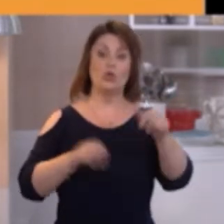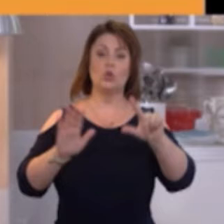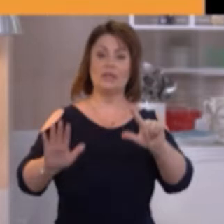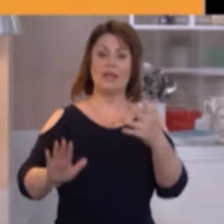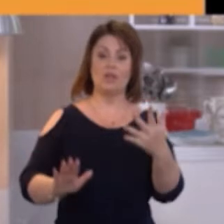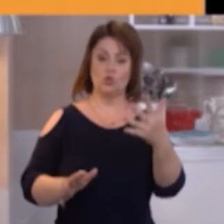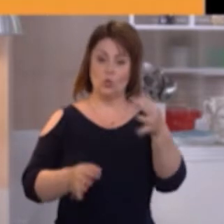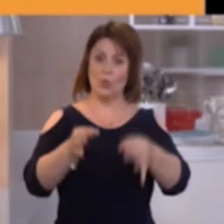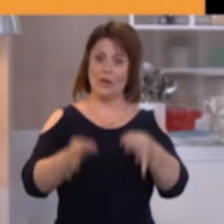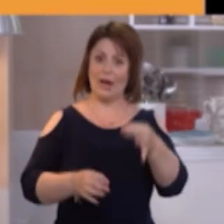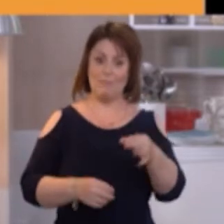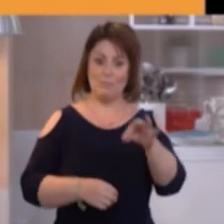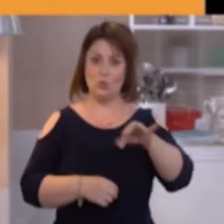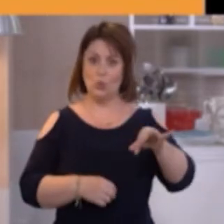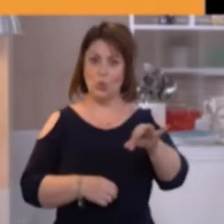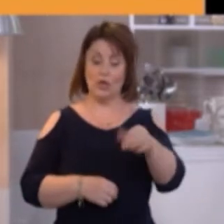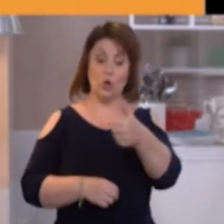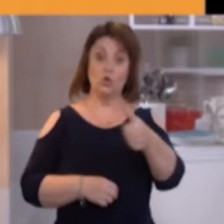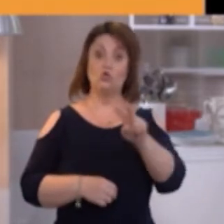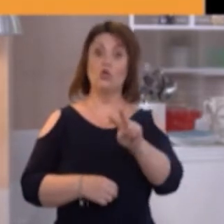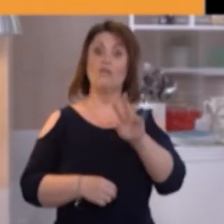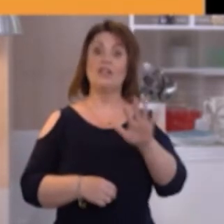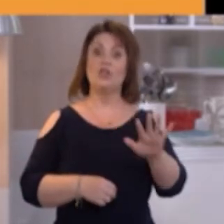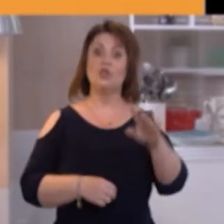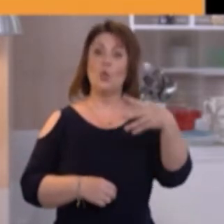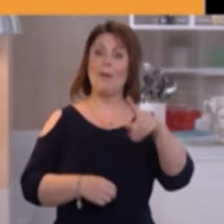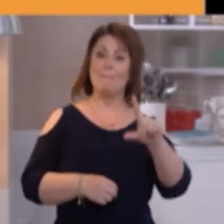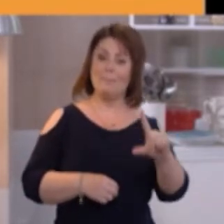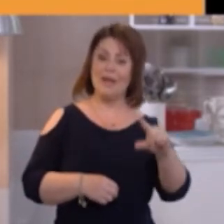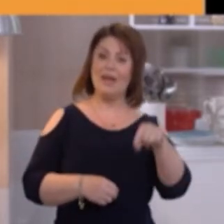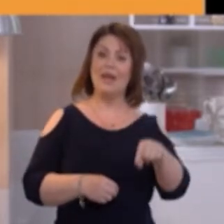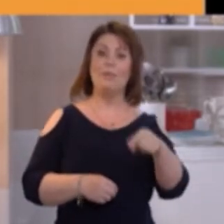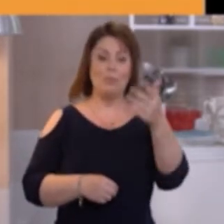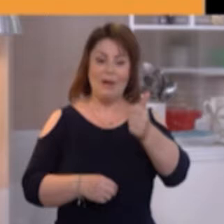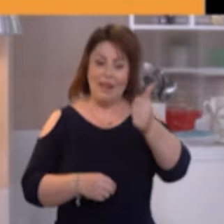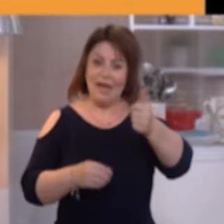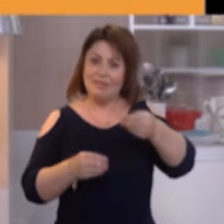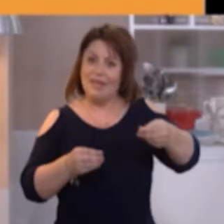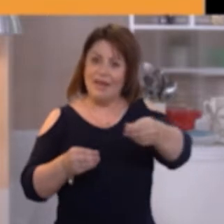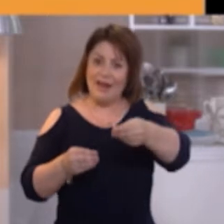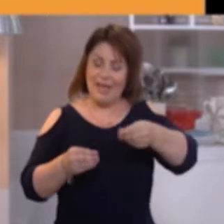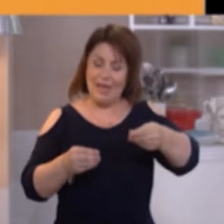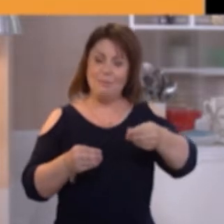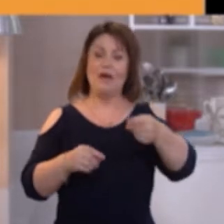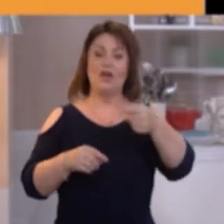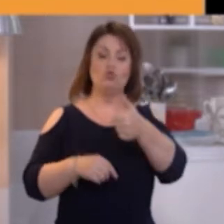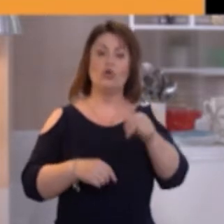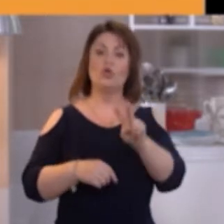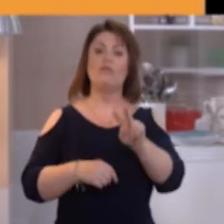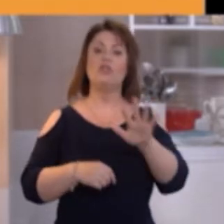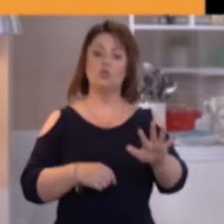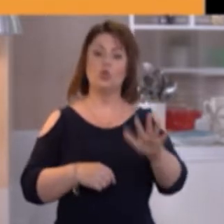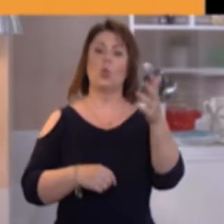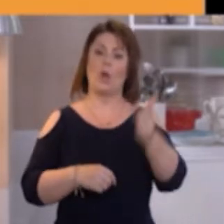175 g di zucchero, 125 ml di crema di latte, 125